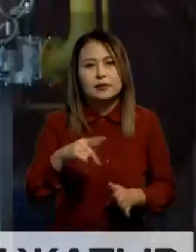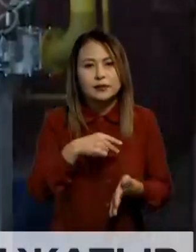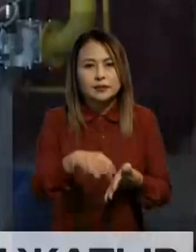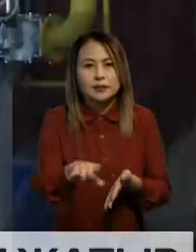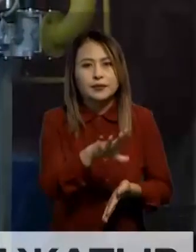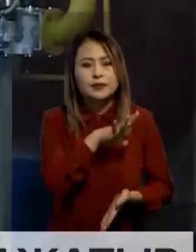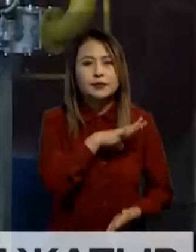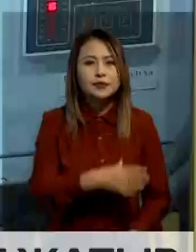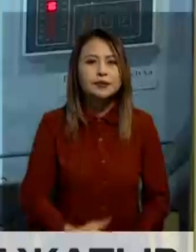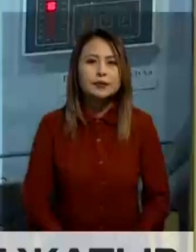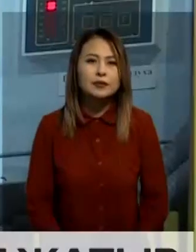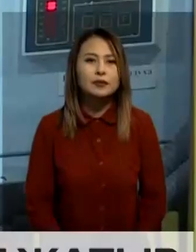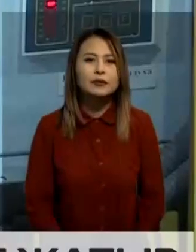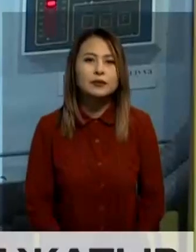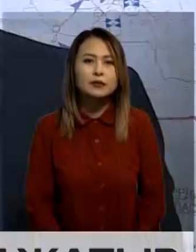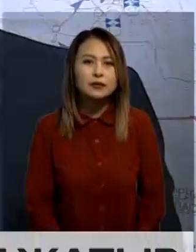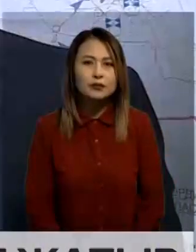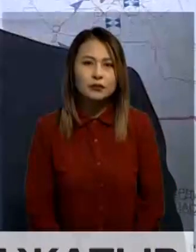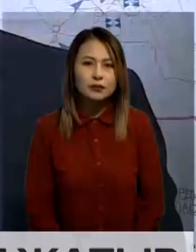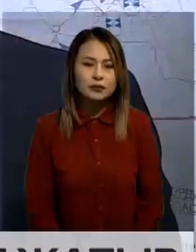сатып алынған.